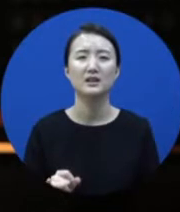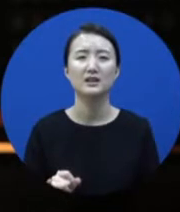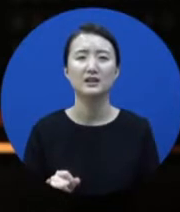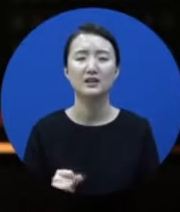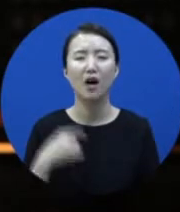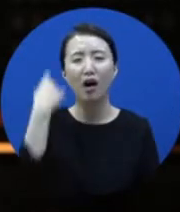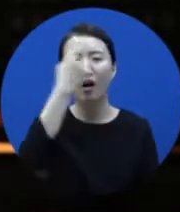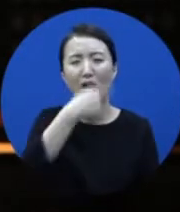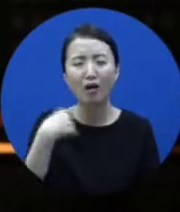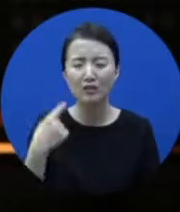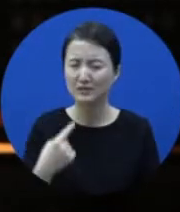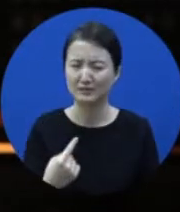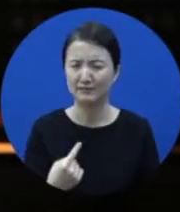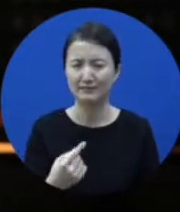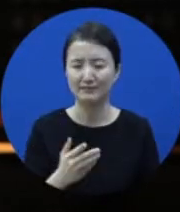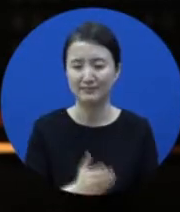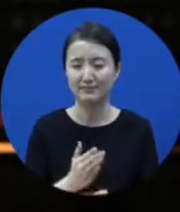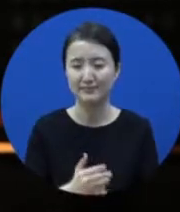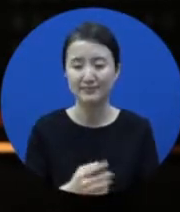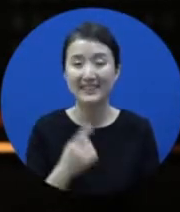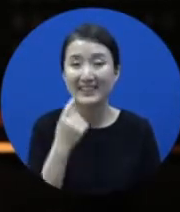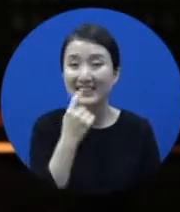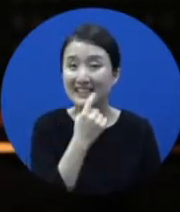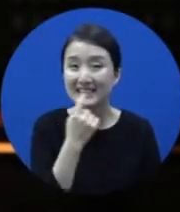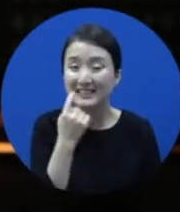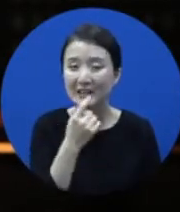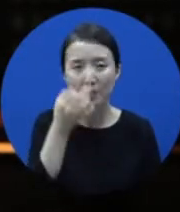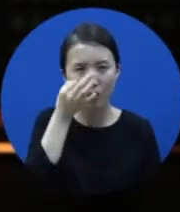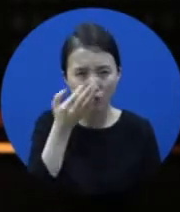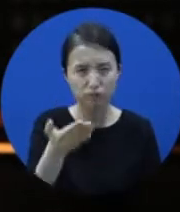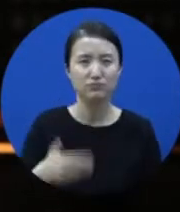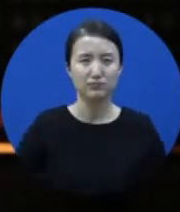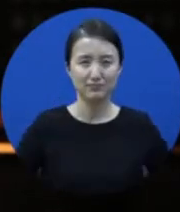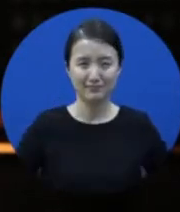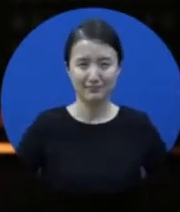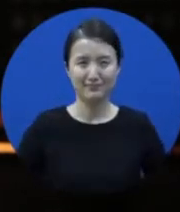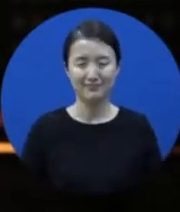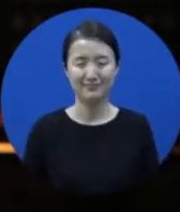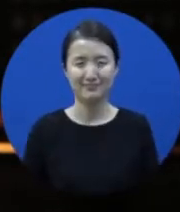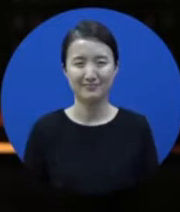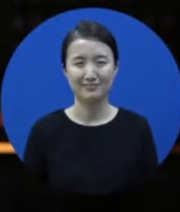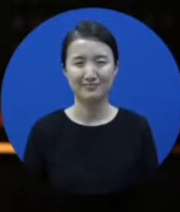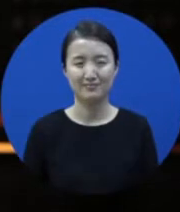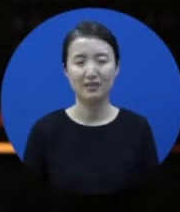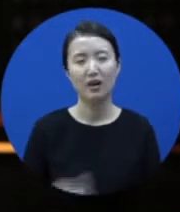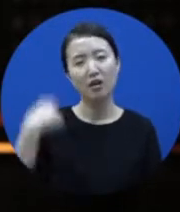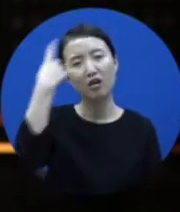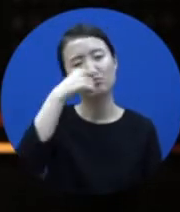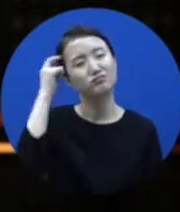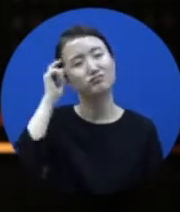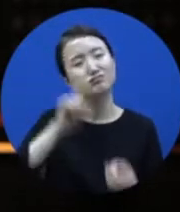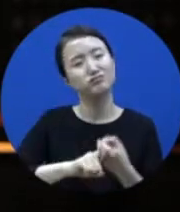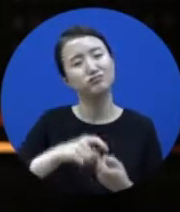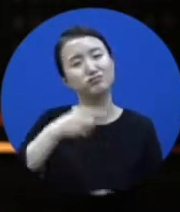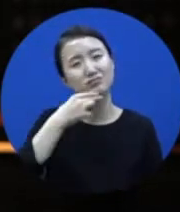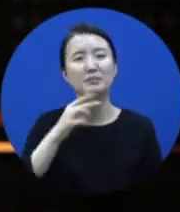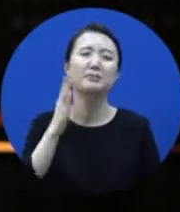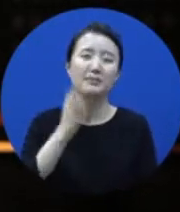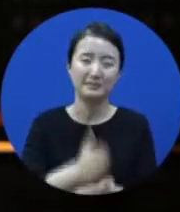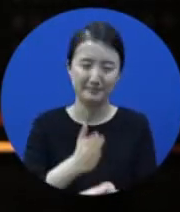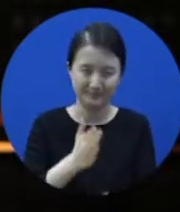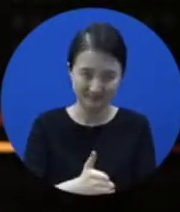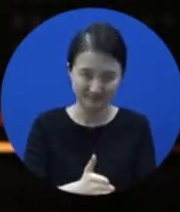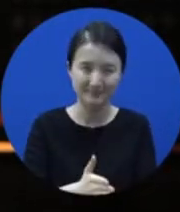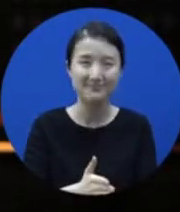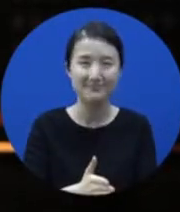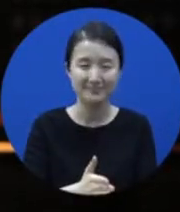위에 차이가 안 보여요. 니나가라 하와이가 아니라 네, 그 하와이가 아니라 내가 가본